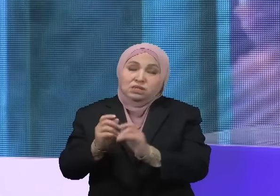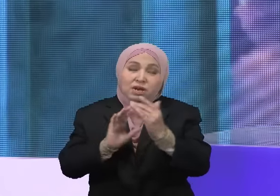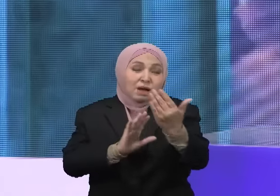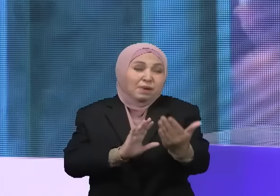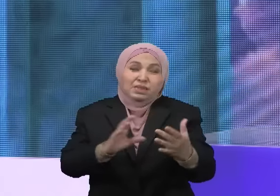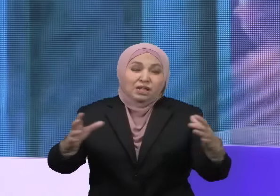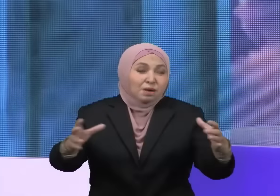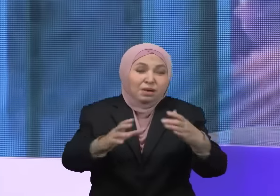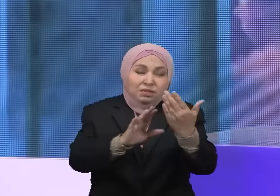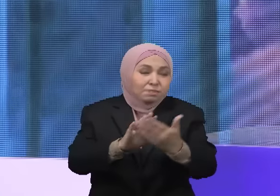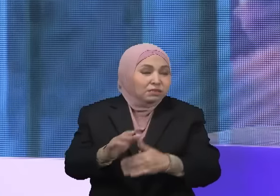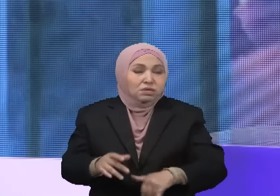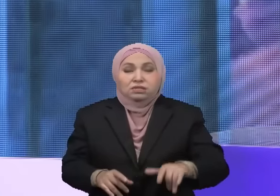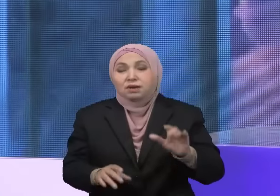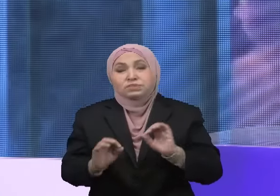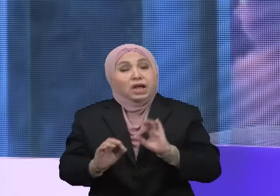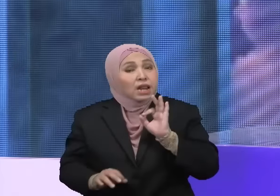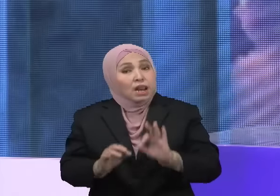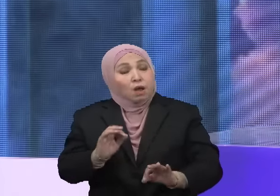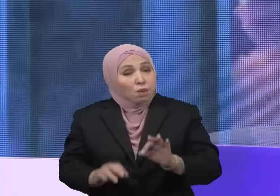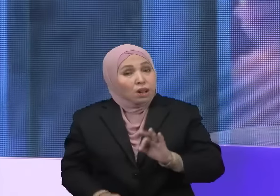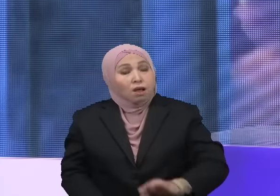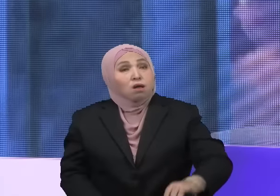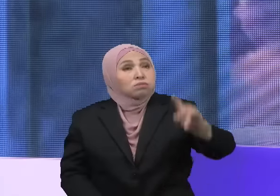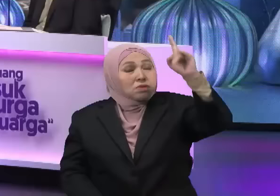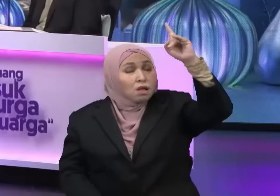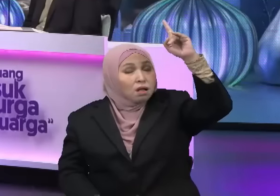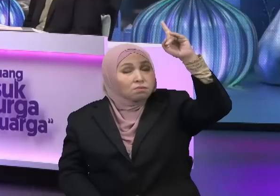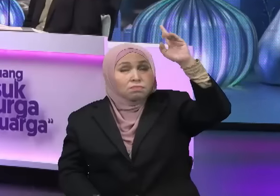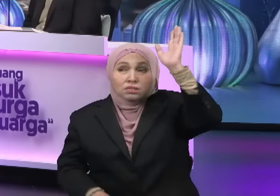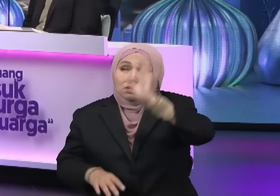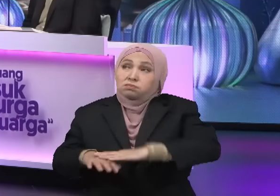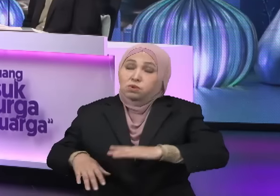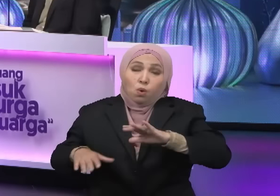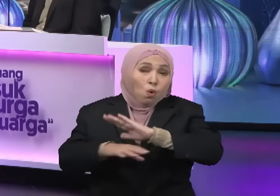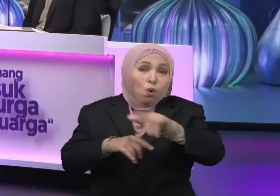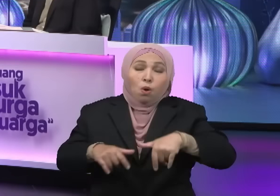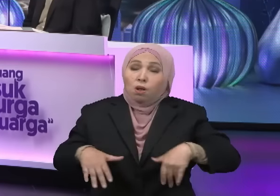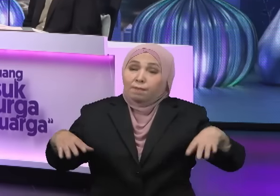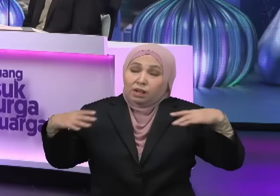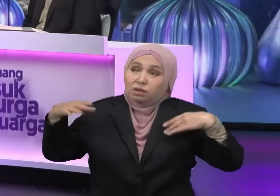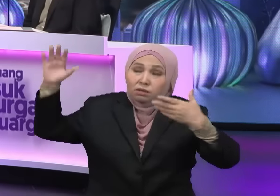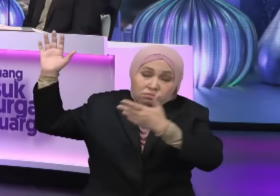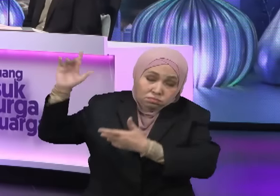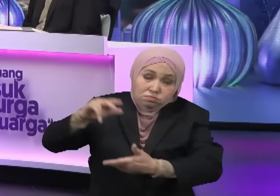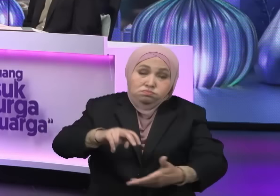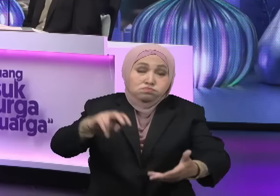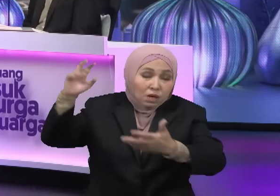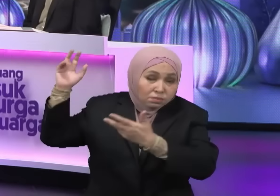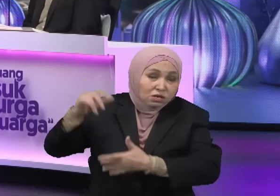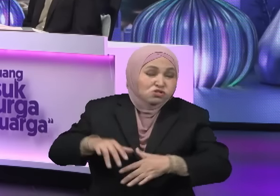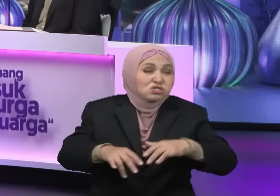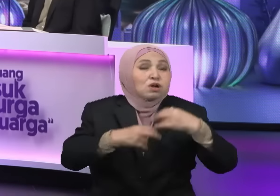liyuminu illa an yasha Allah. Kalaulah kami menurunkan malaikat. Ini sebenarnya cabaran. Masih lagi respon kepada emosi